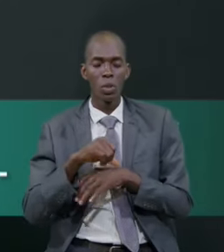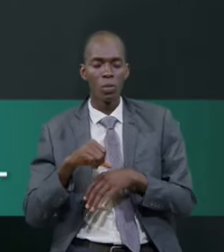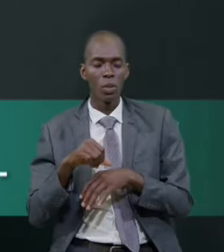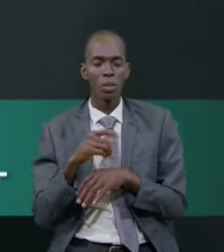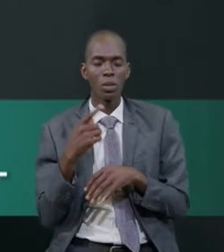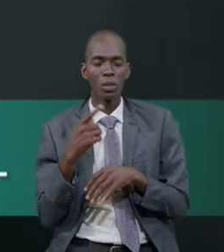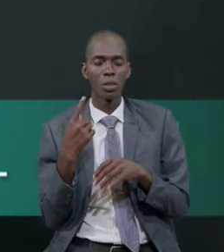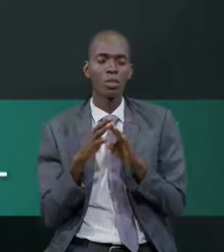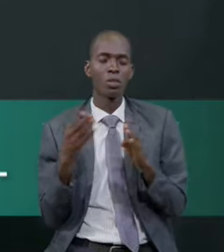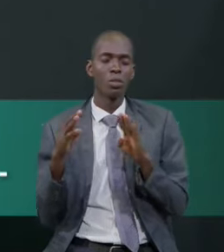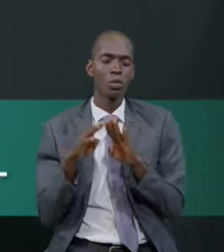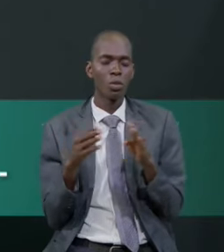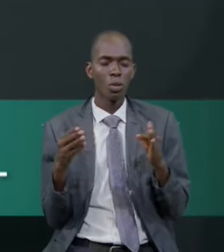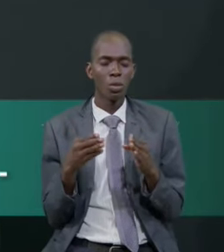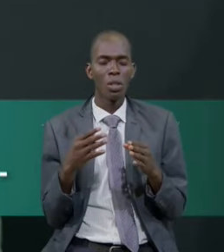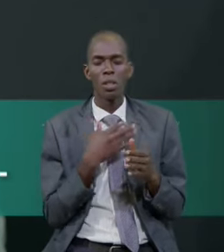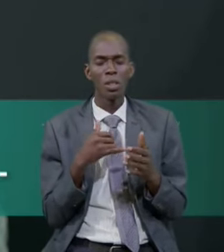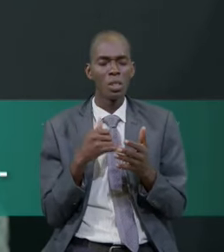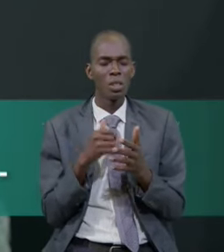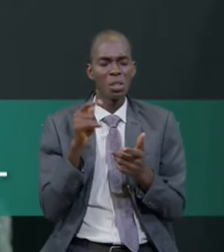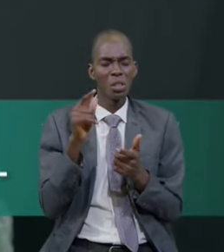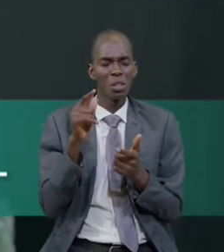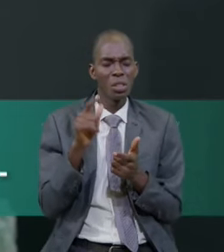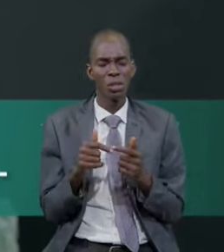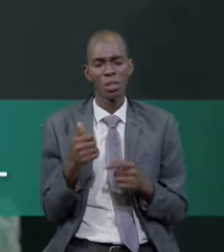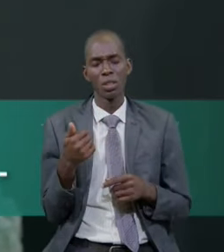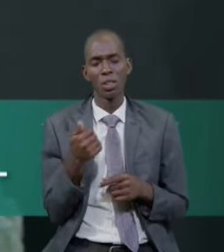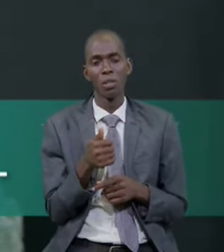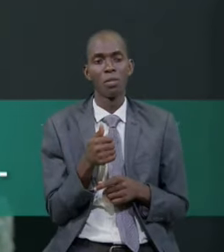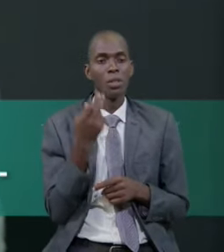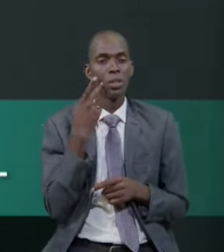le moi. Il est comme Jean-Baptiste.